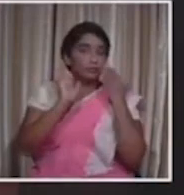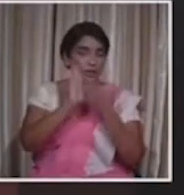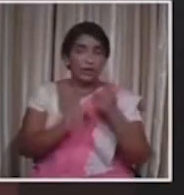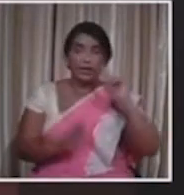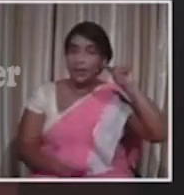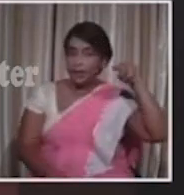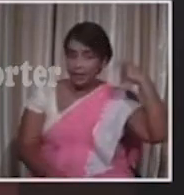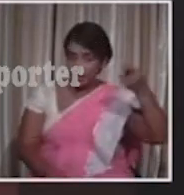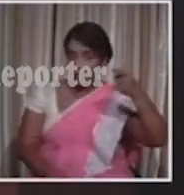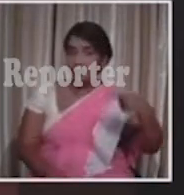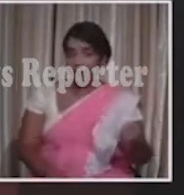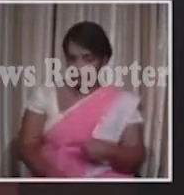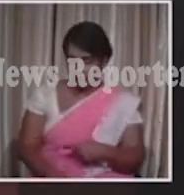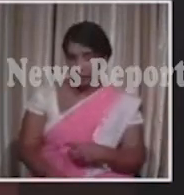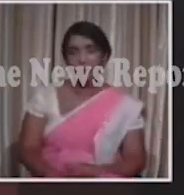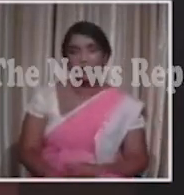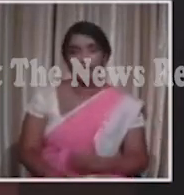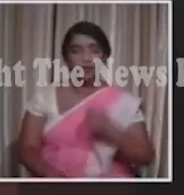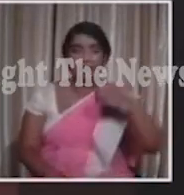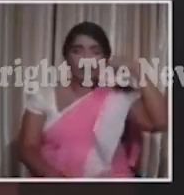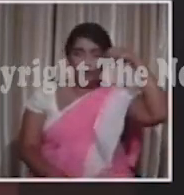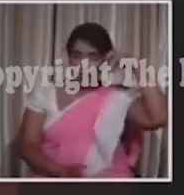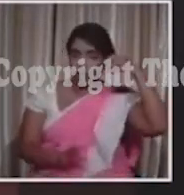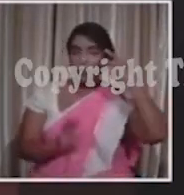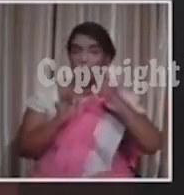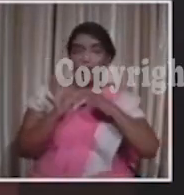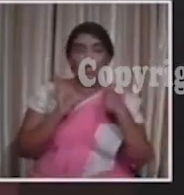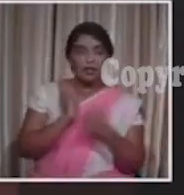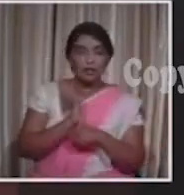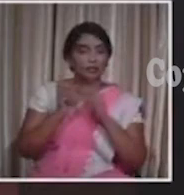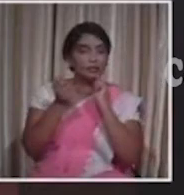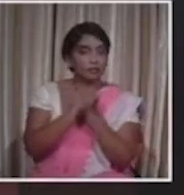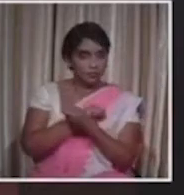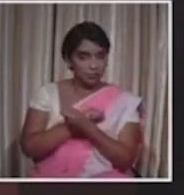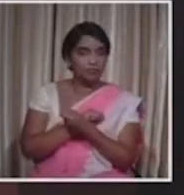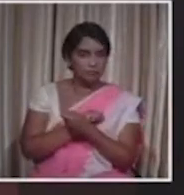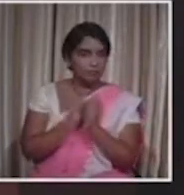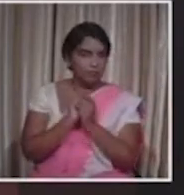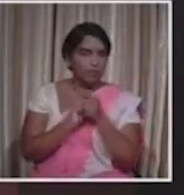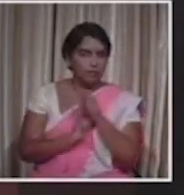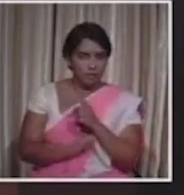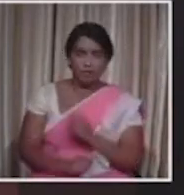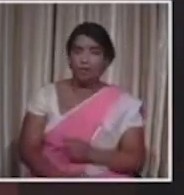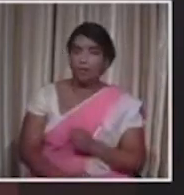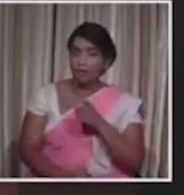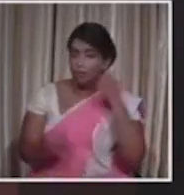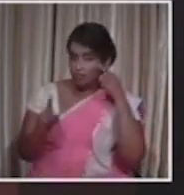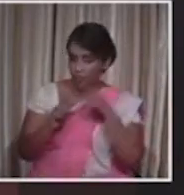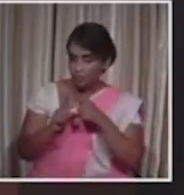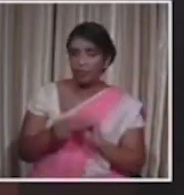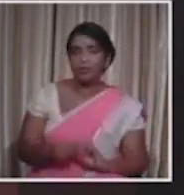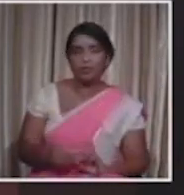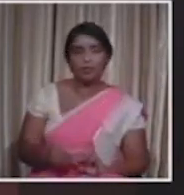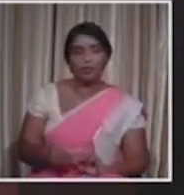දිනේ විදුලි බල පනතේ සංශෝධනයක් ගෙන එන්නට යනවා ඒ තුලින්